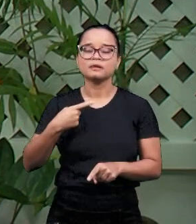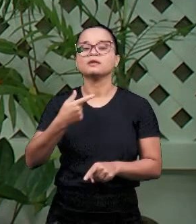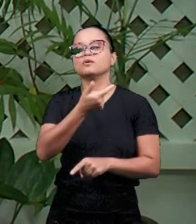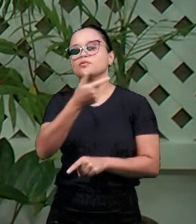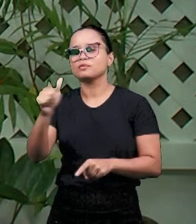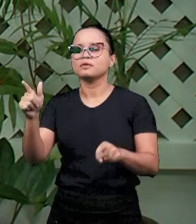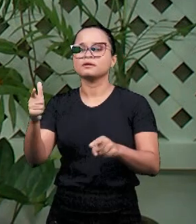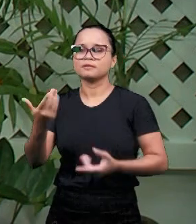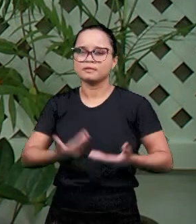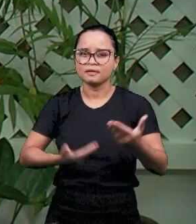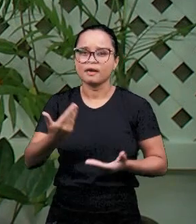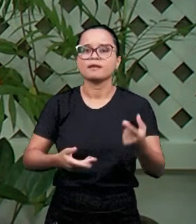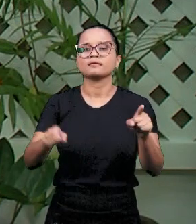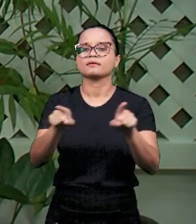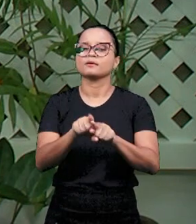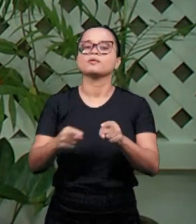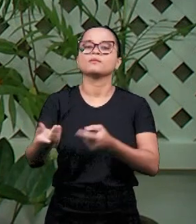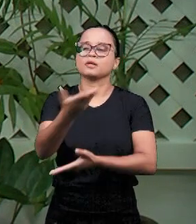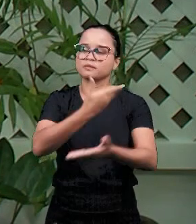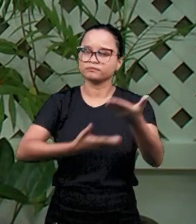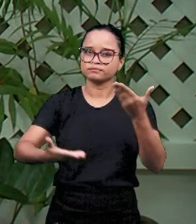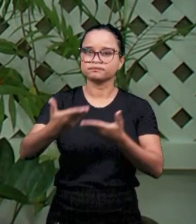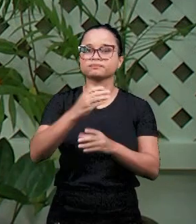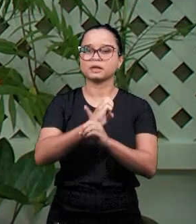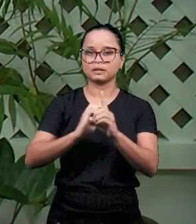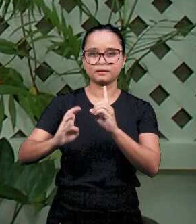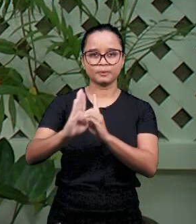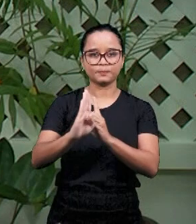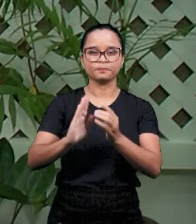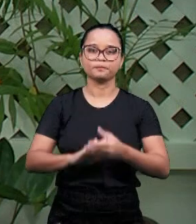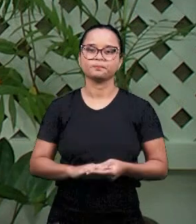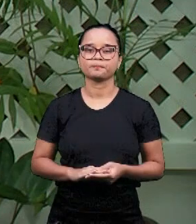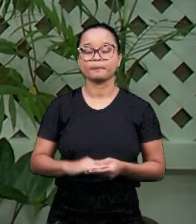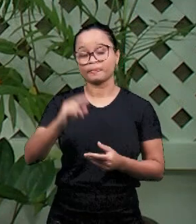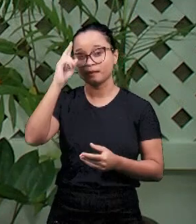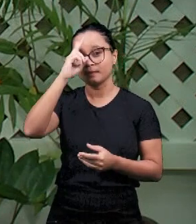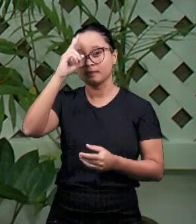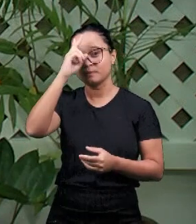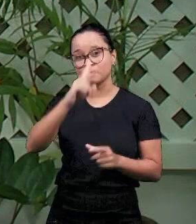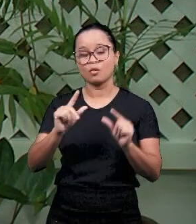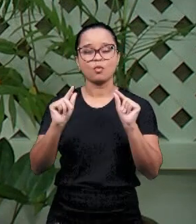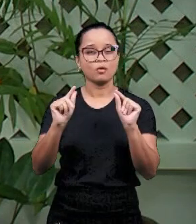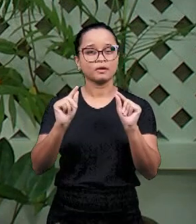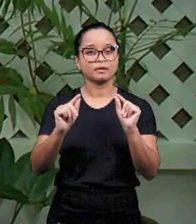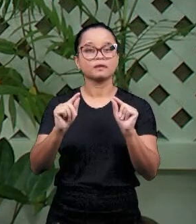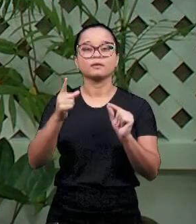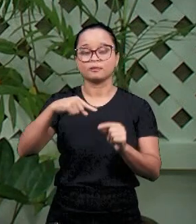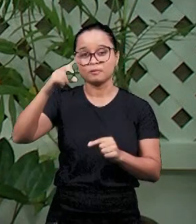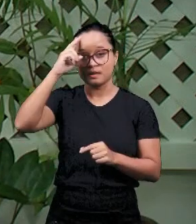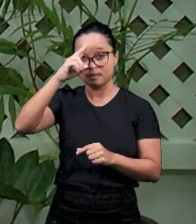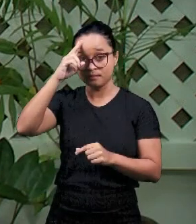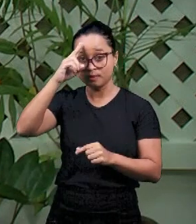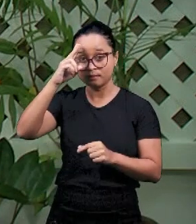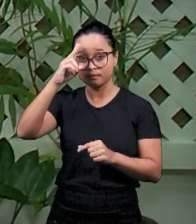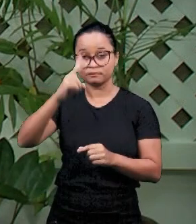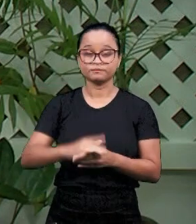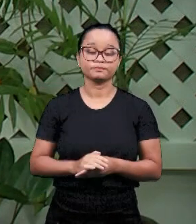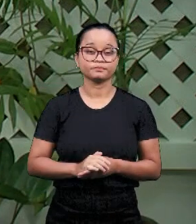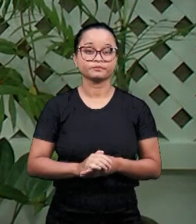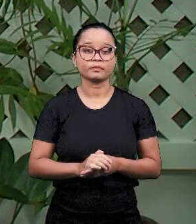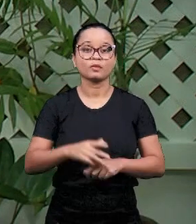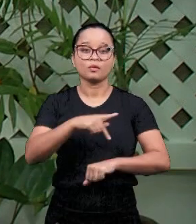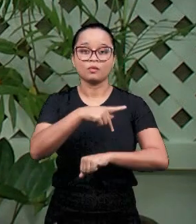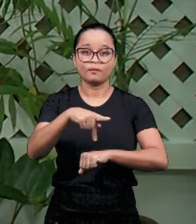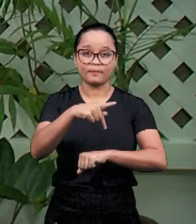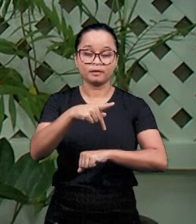nous apportent leur contribution dans ce travail de l'école biblique dominicale. En rappelant que les